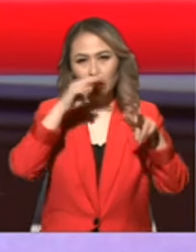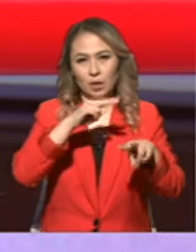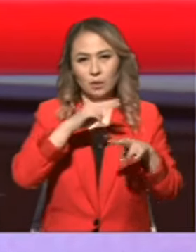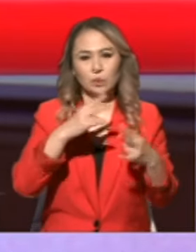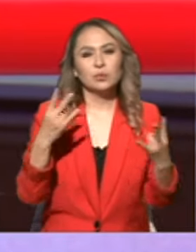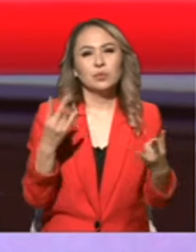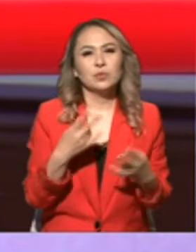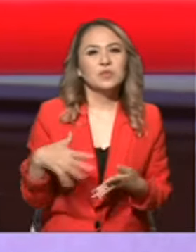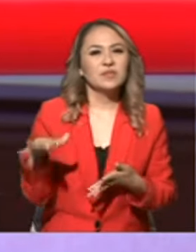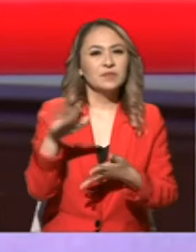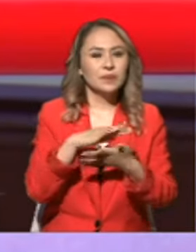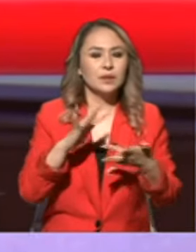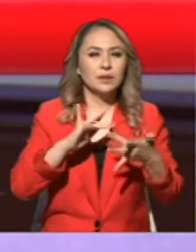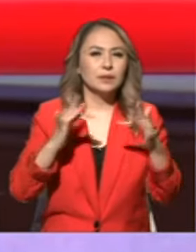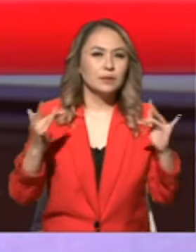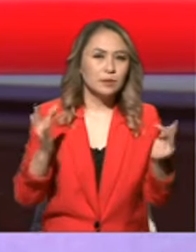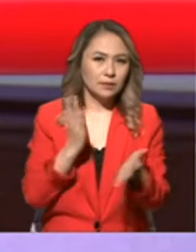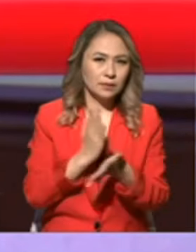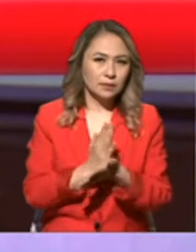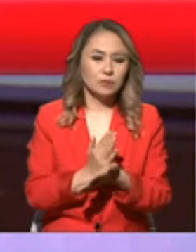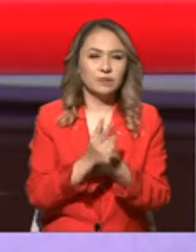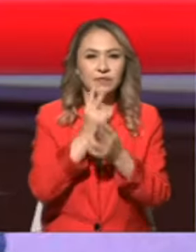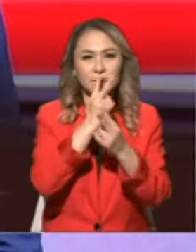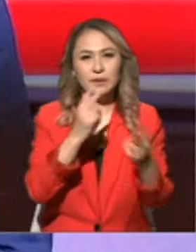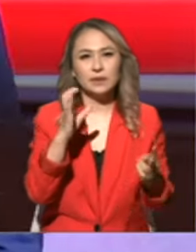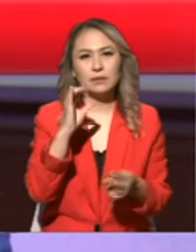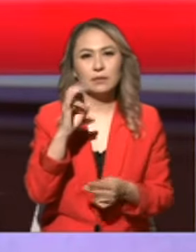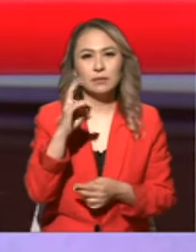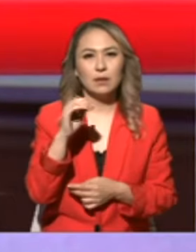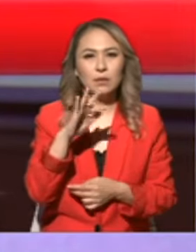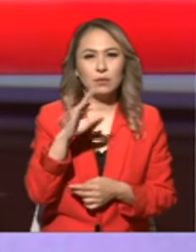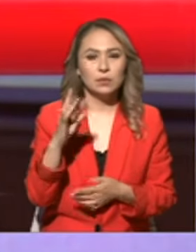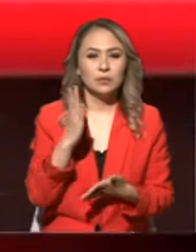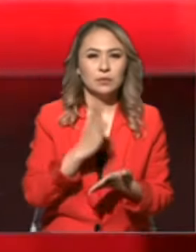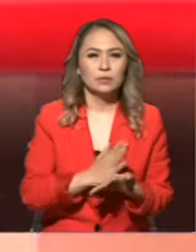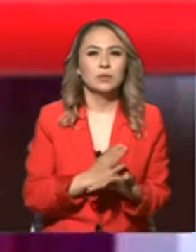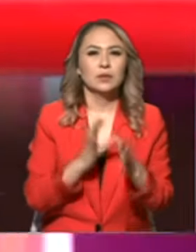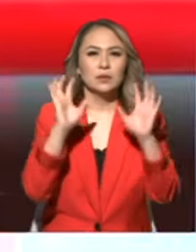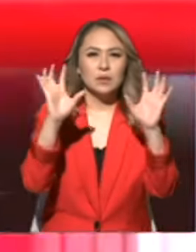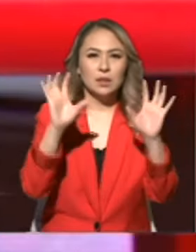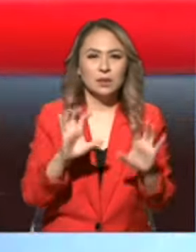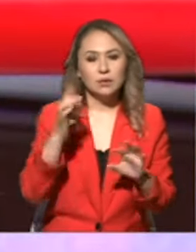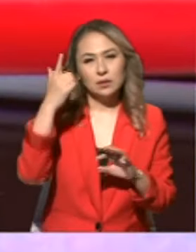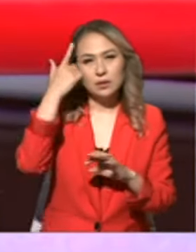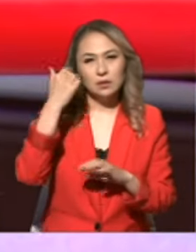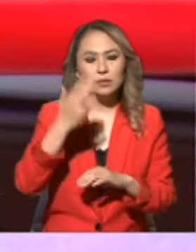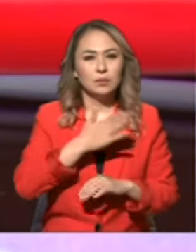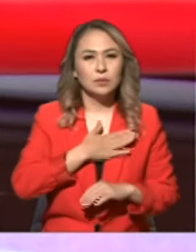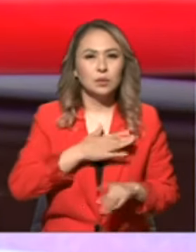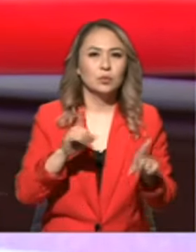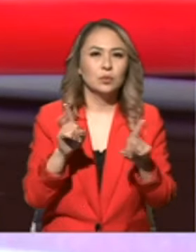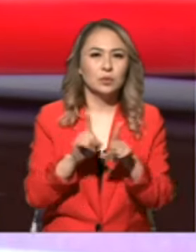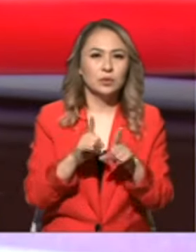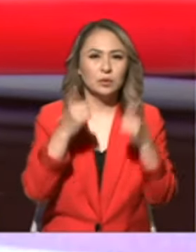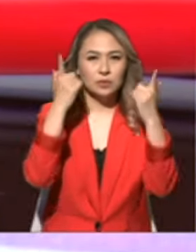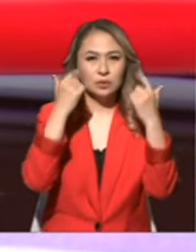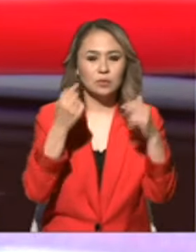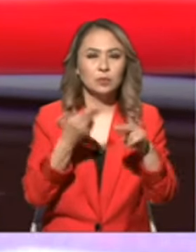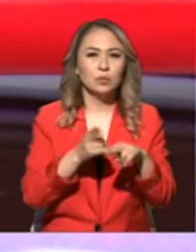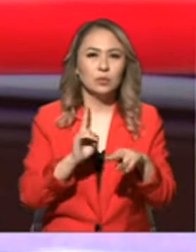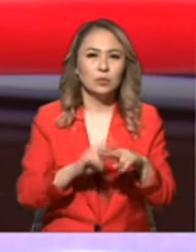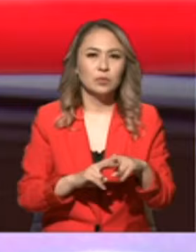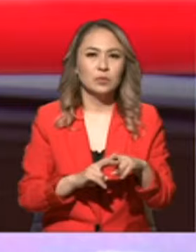мысалы бәрінің қолында интернет бар, бәрінің көзі ашық. Мына сенатор мырза айтып отыр ғой, қандастар заңды бәрін біледі деп. Біздің елдегі азаматтар да біледі заңды. Соңғы жағдайлардан